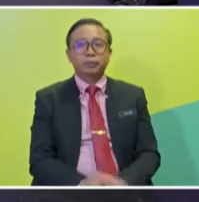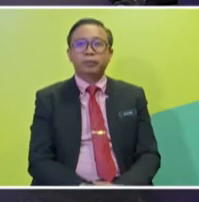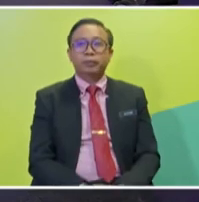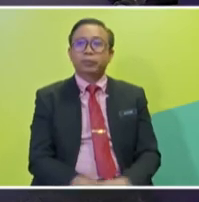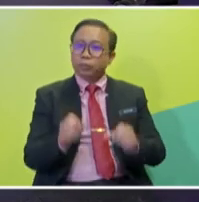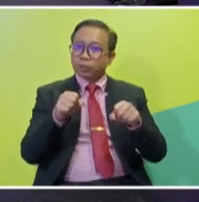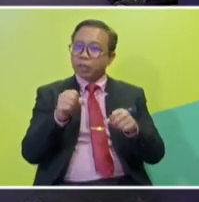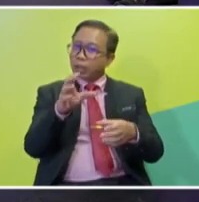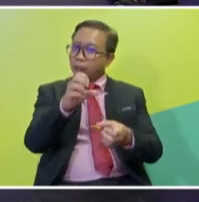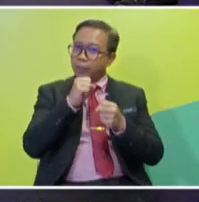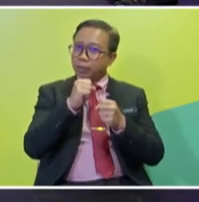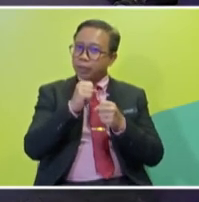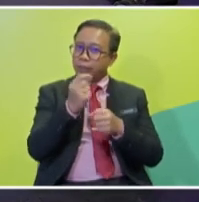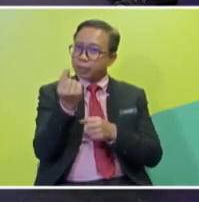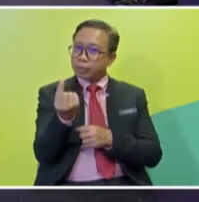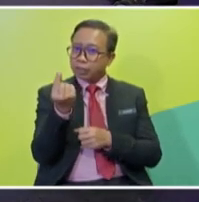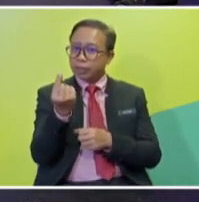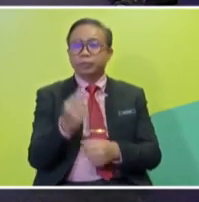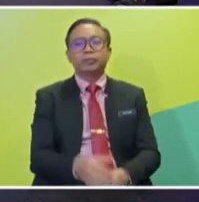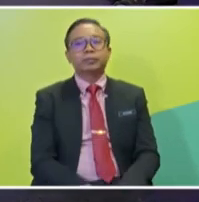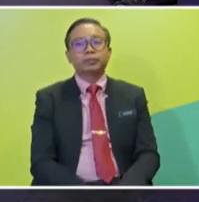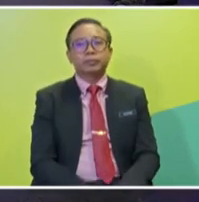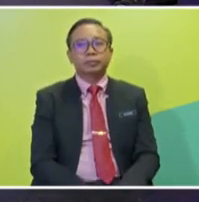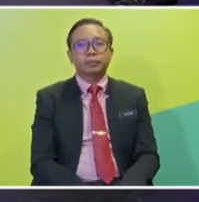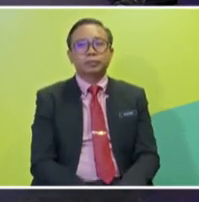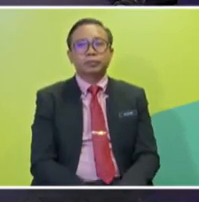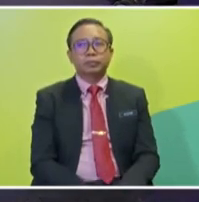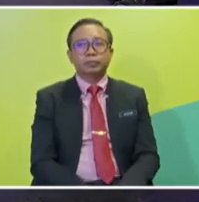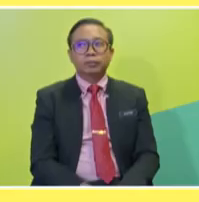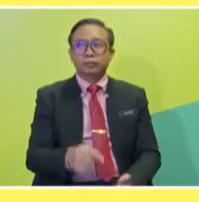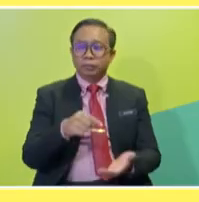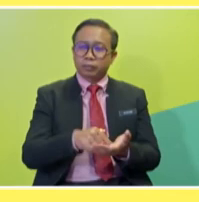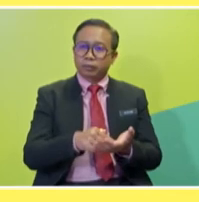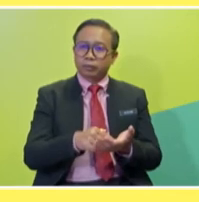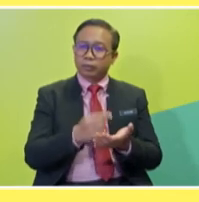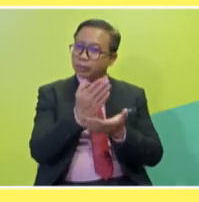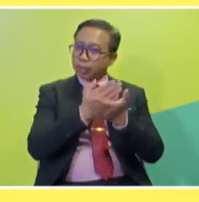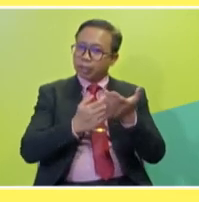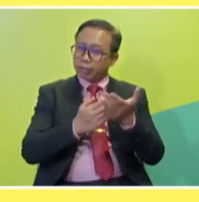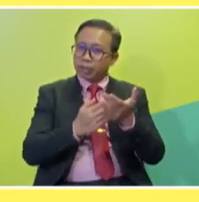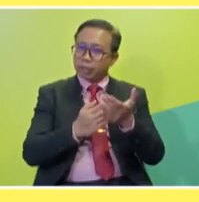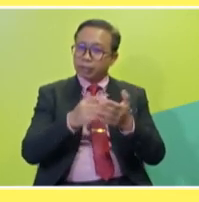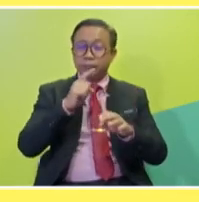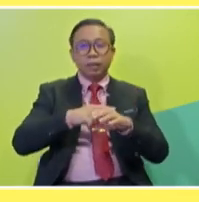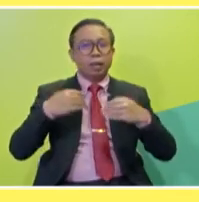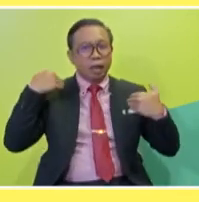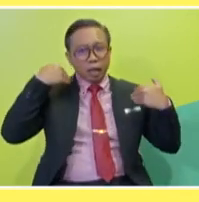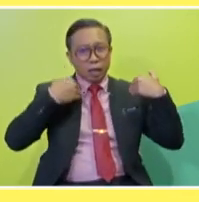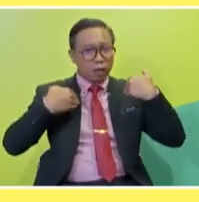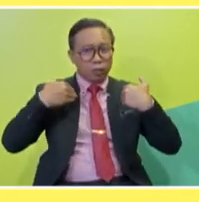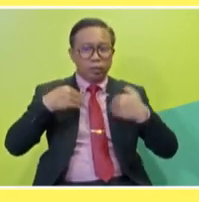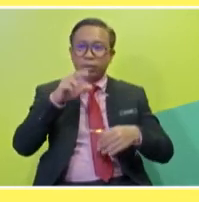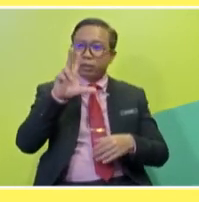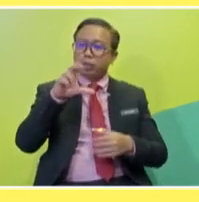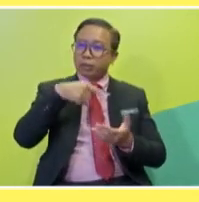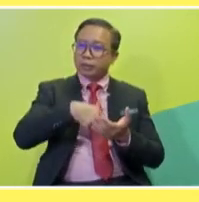sebagai contoh sebagai makanannya jadi ini antara bagian-bagian yang terdapat pada hewan yang kita tampilkan tiga